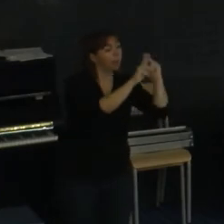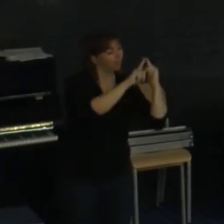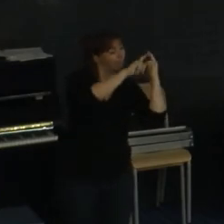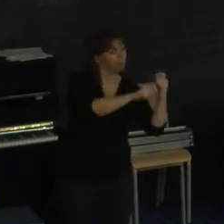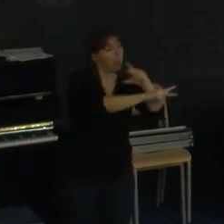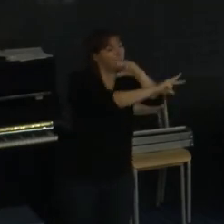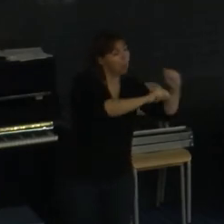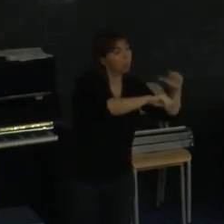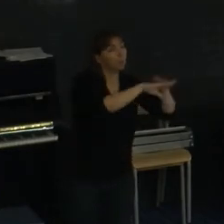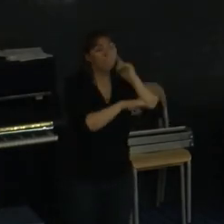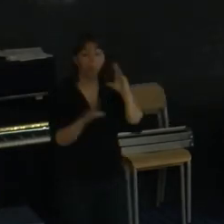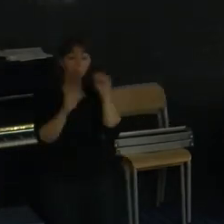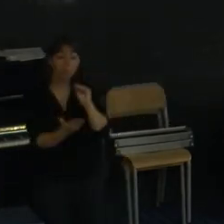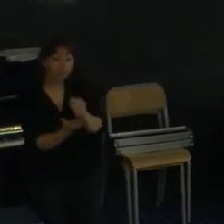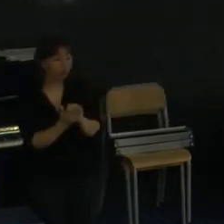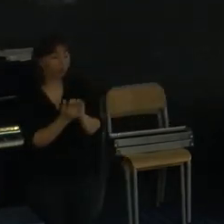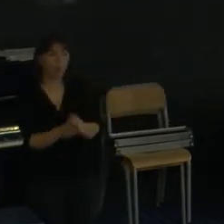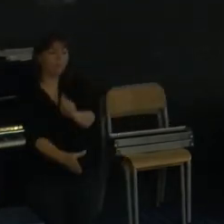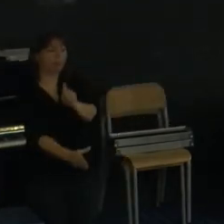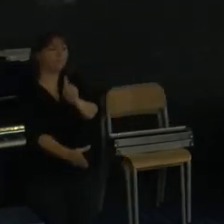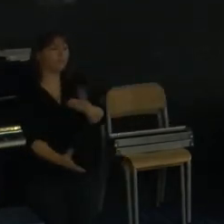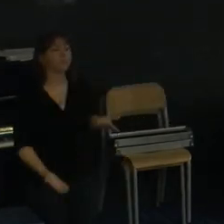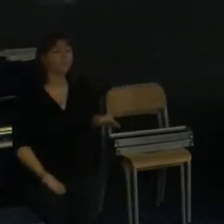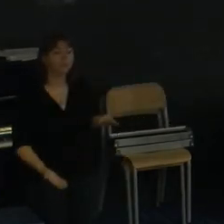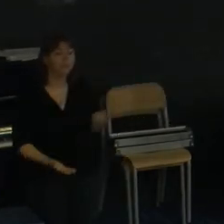voilà. Bien évidemment, si on le change en logging,